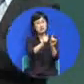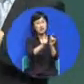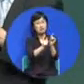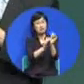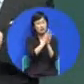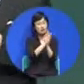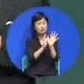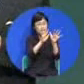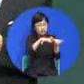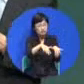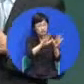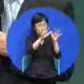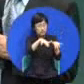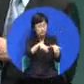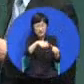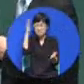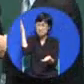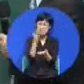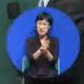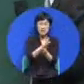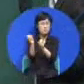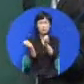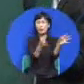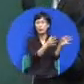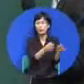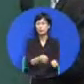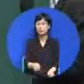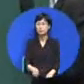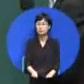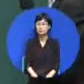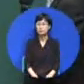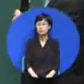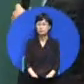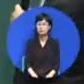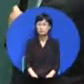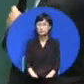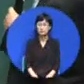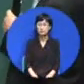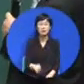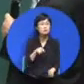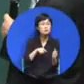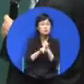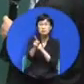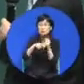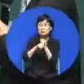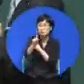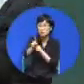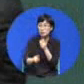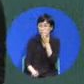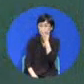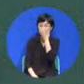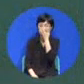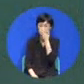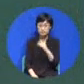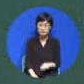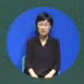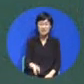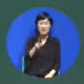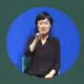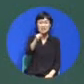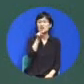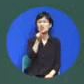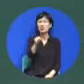다 버리라. Until now they worshiped so many idols, but let's throw out all the idols. 이건 뭔 말입니까? What does this mean? 틀린